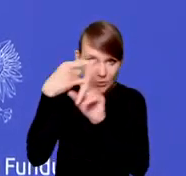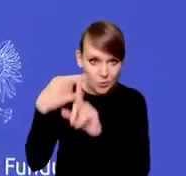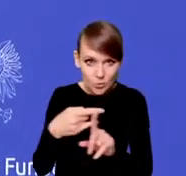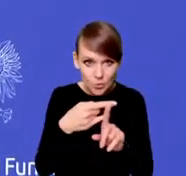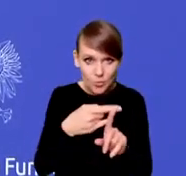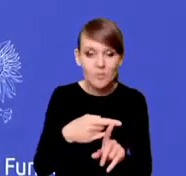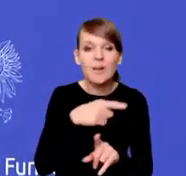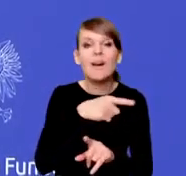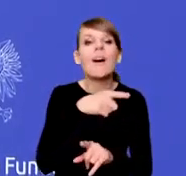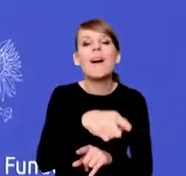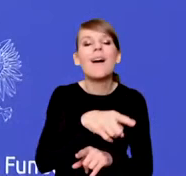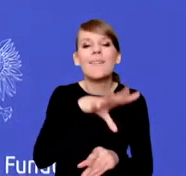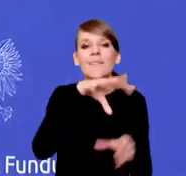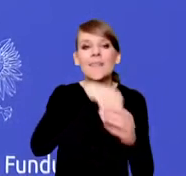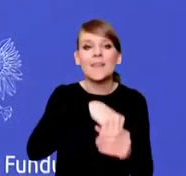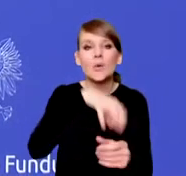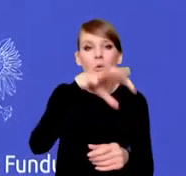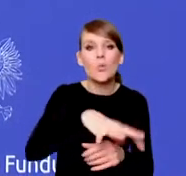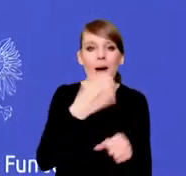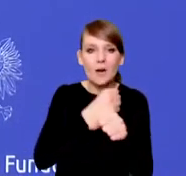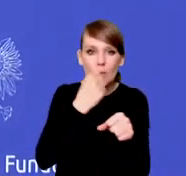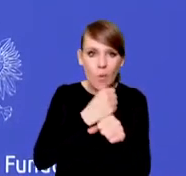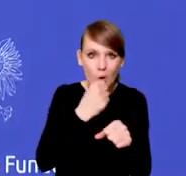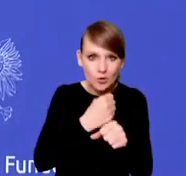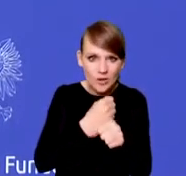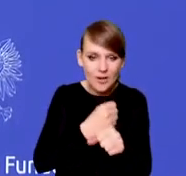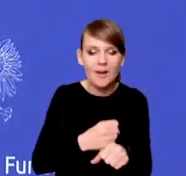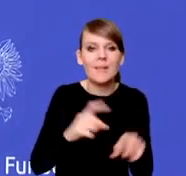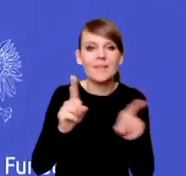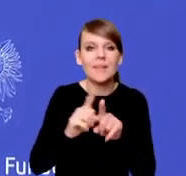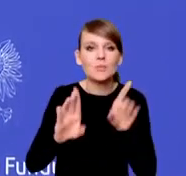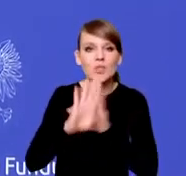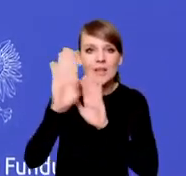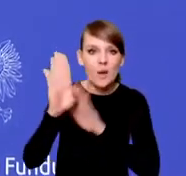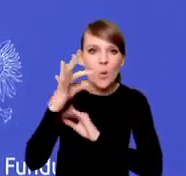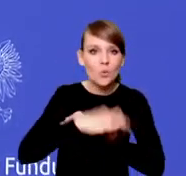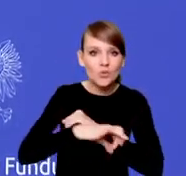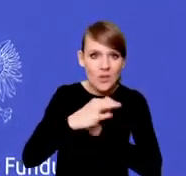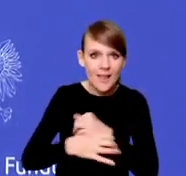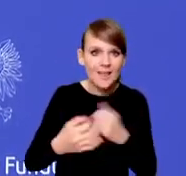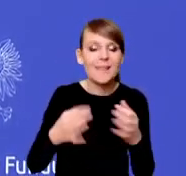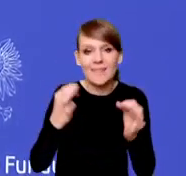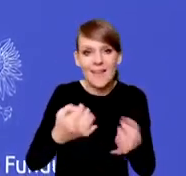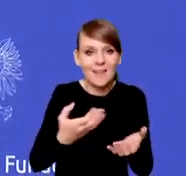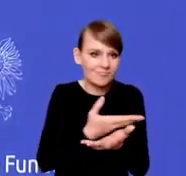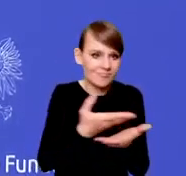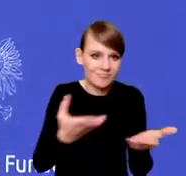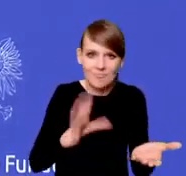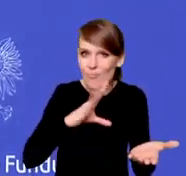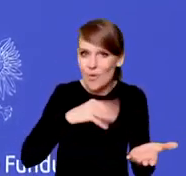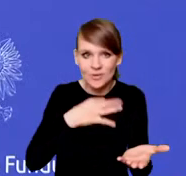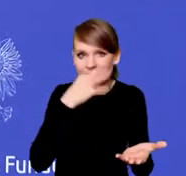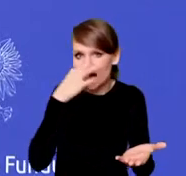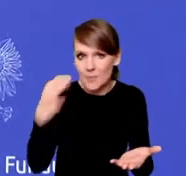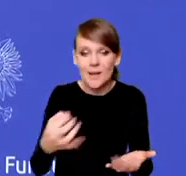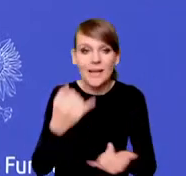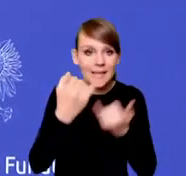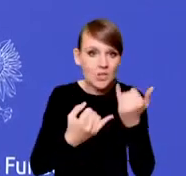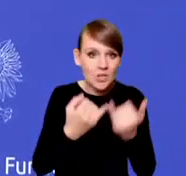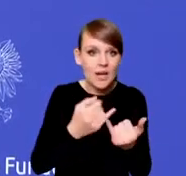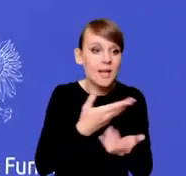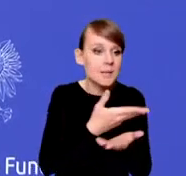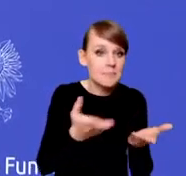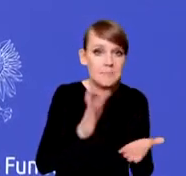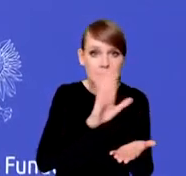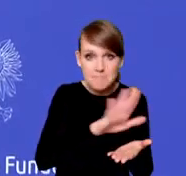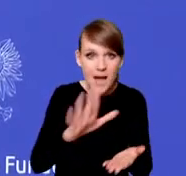członkowie grupy roboczej i przedstawiciele uczelni. Oddajemy teraz Państwu głos. Jeśli ktoś z Państwa ma ochotę zadać pytanie